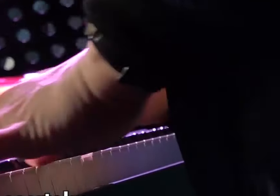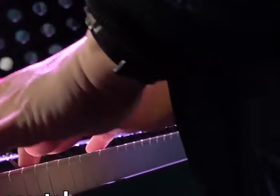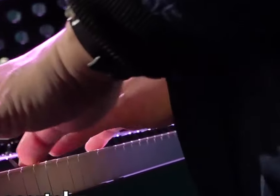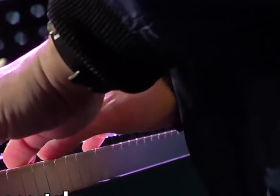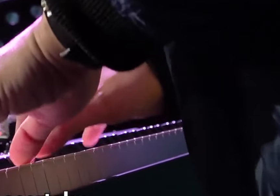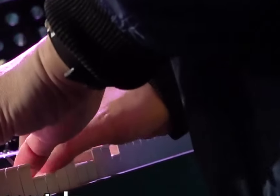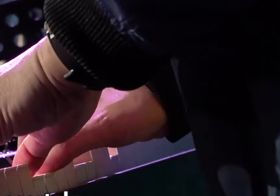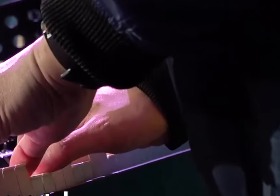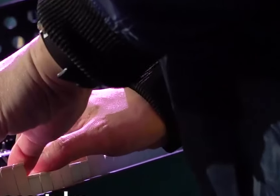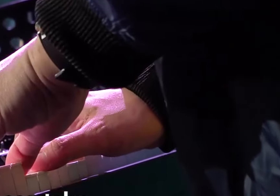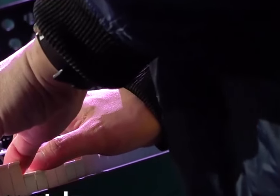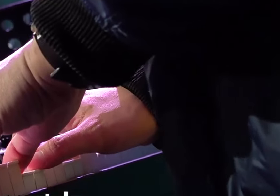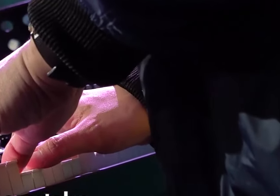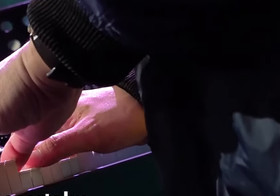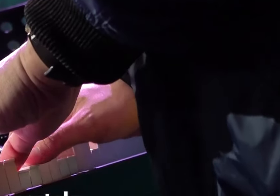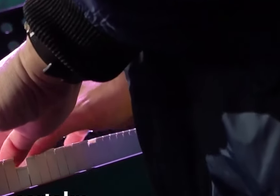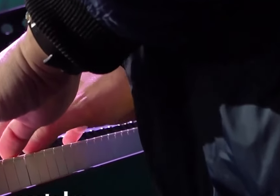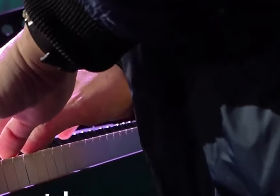Engkau